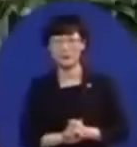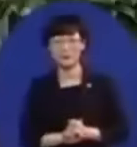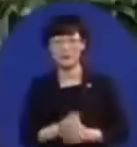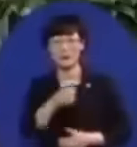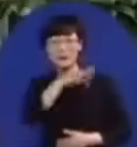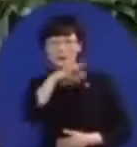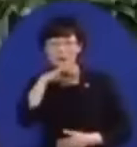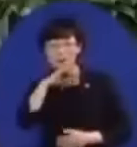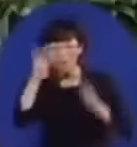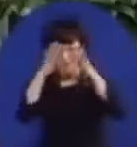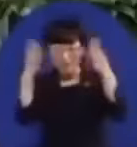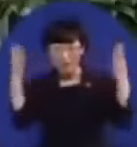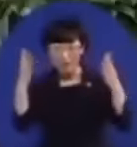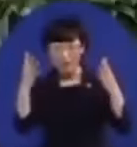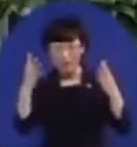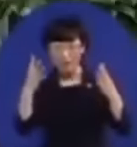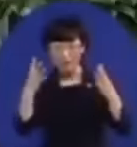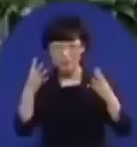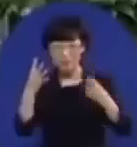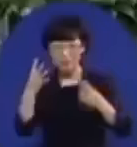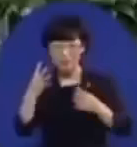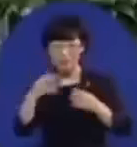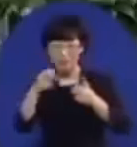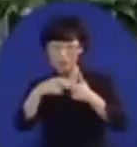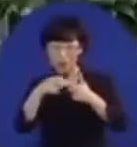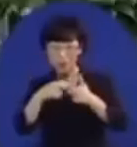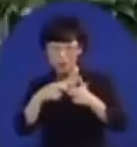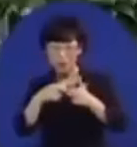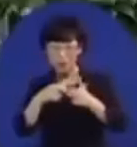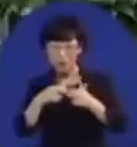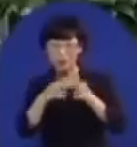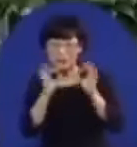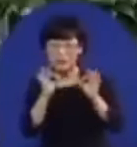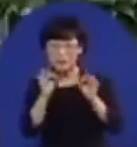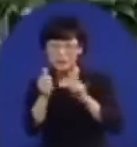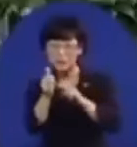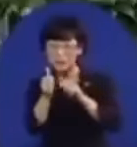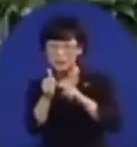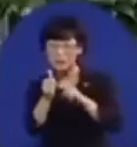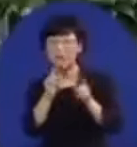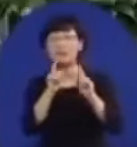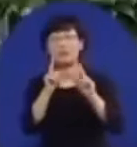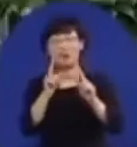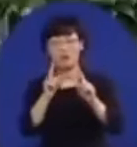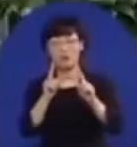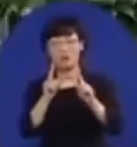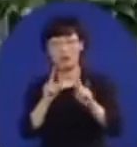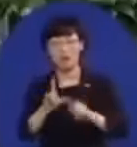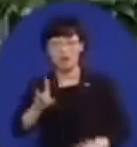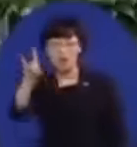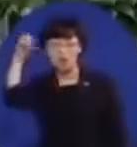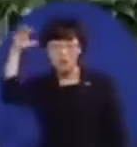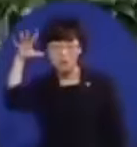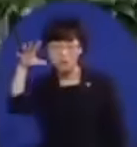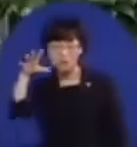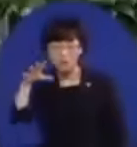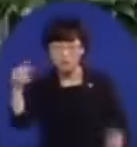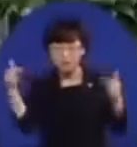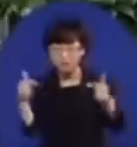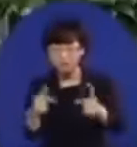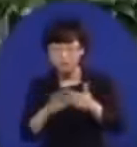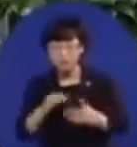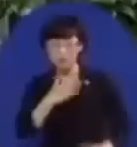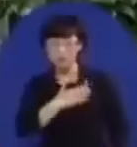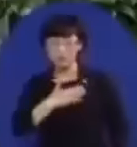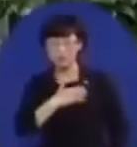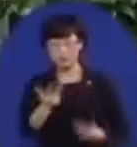연세대학교 세브란스 병원 김세주 교수는 이렇게 말했습니다. 일조량이 줄면 기분을 조절하는